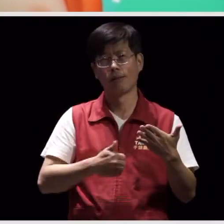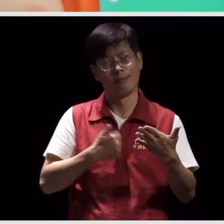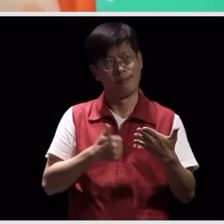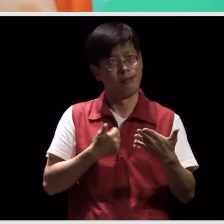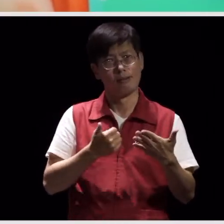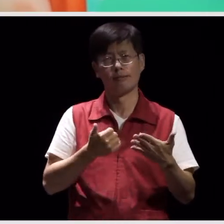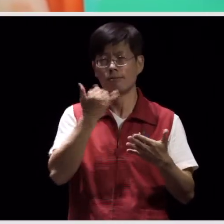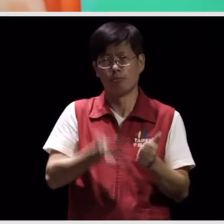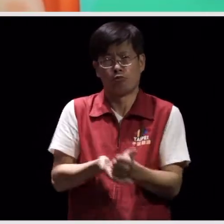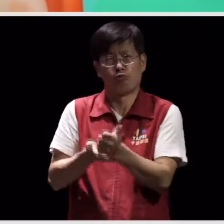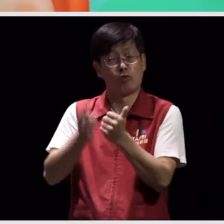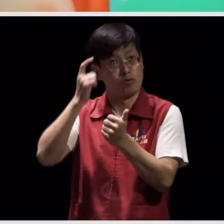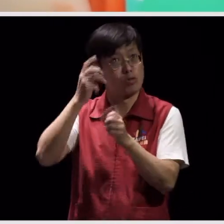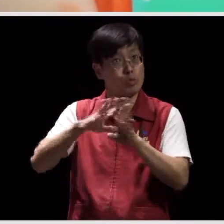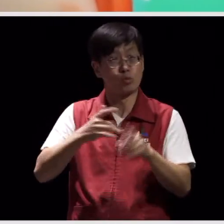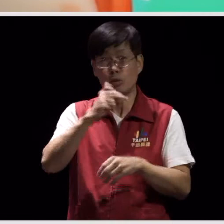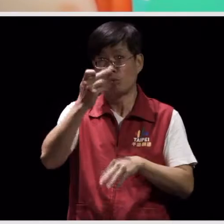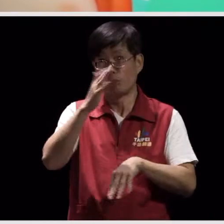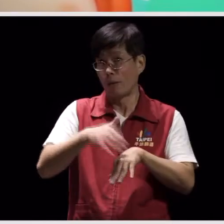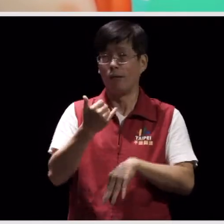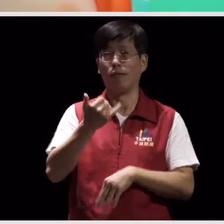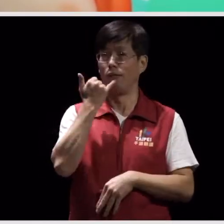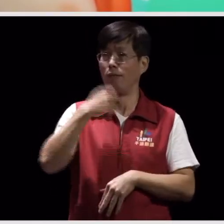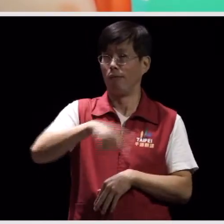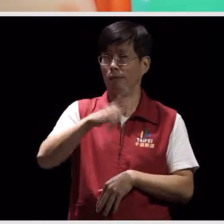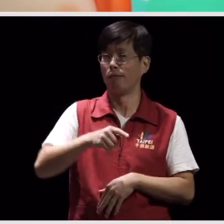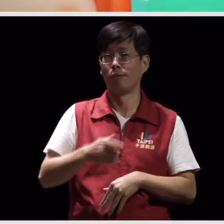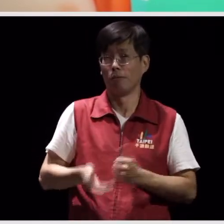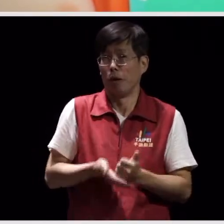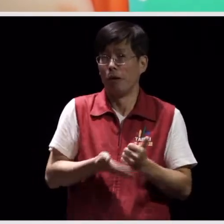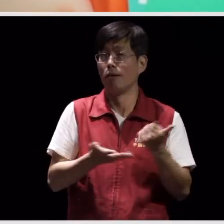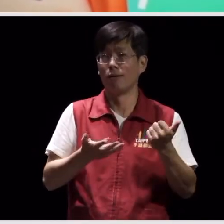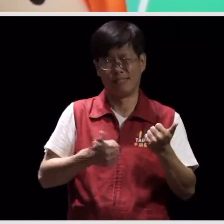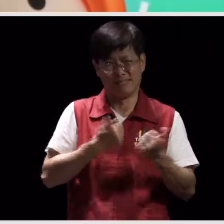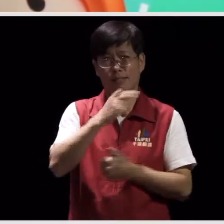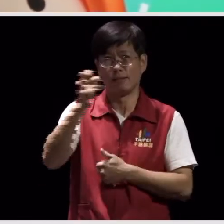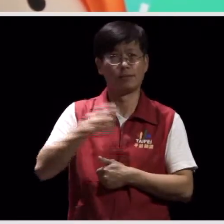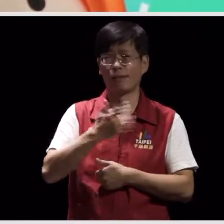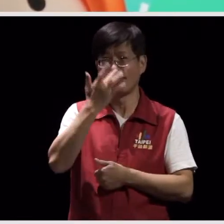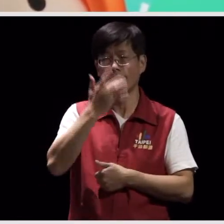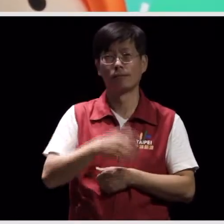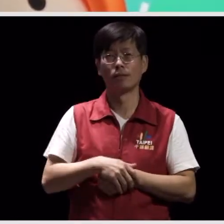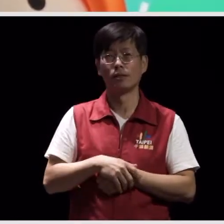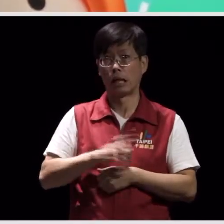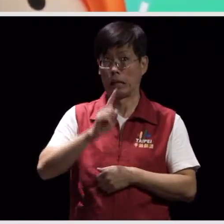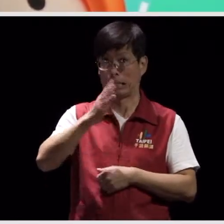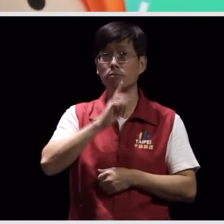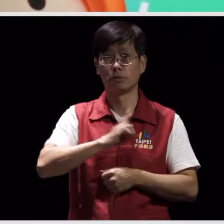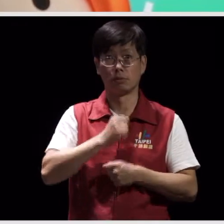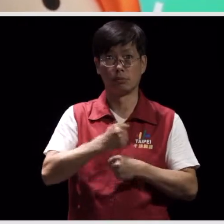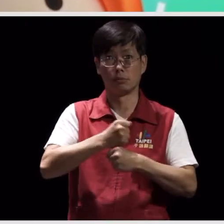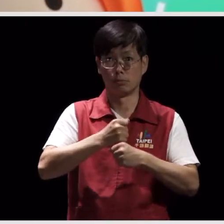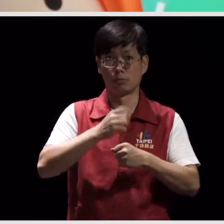全可以鼓励那些想出国英文不好的人。为什么？怎么鼓励人呢？他真的一句英文都不会讲，可是他有一个 SOP， 你知道，旅行